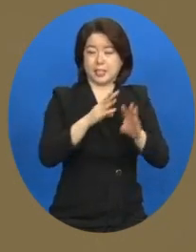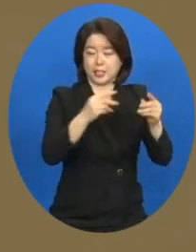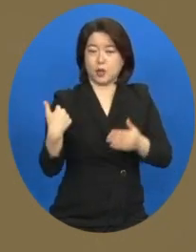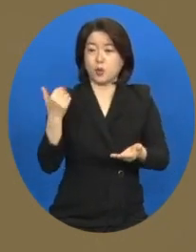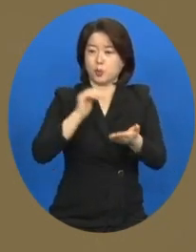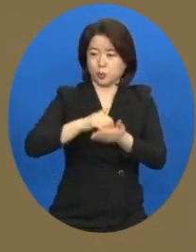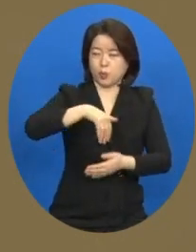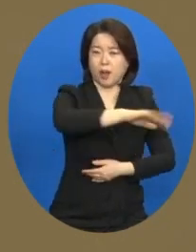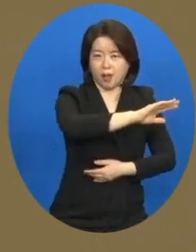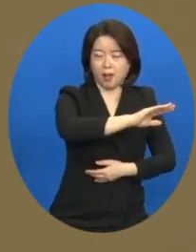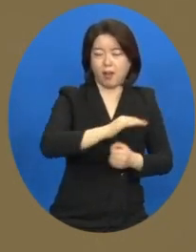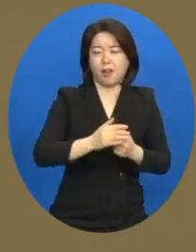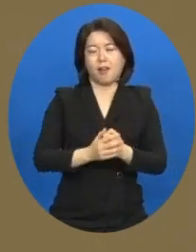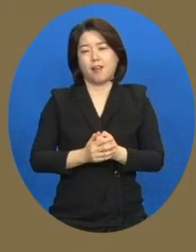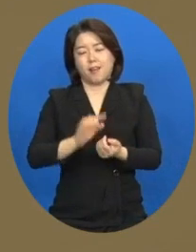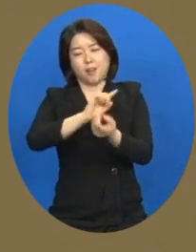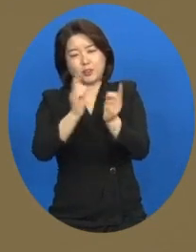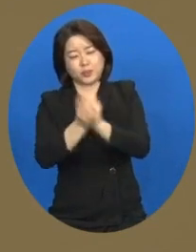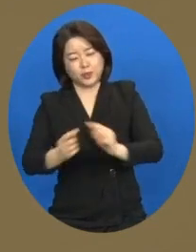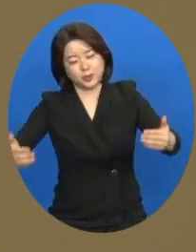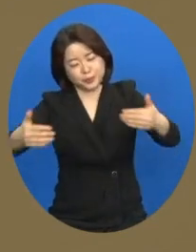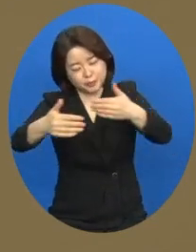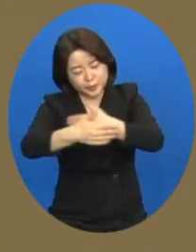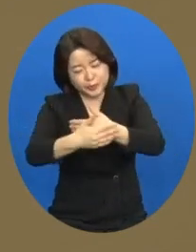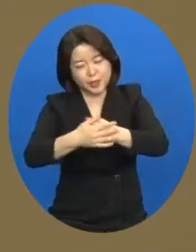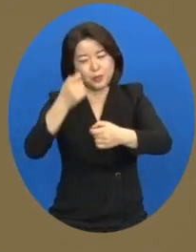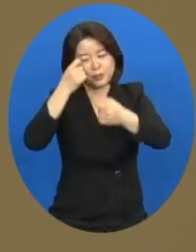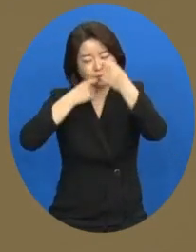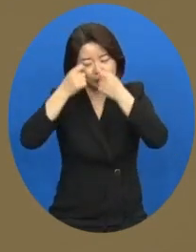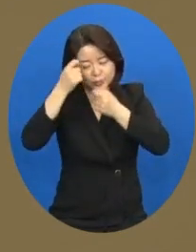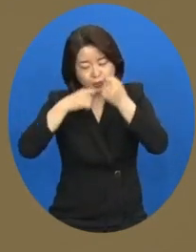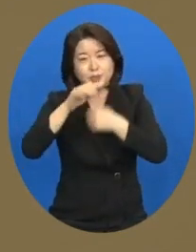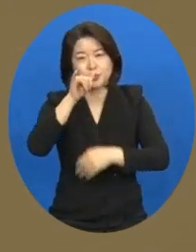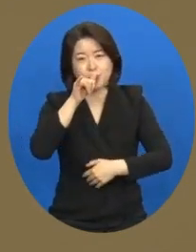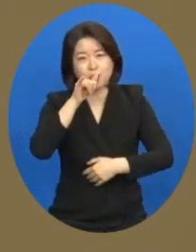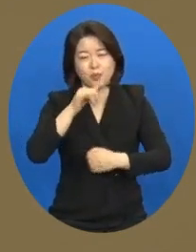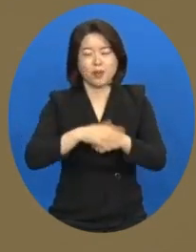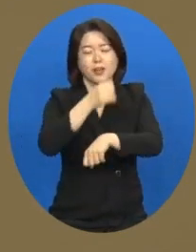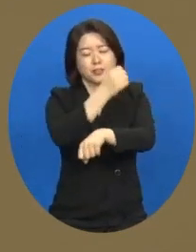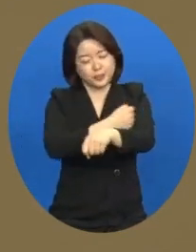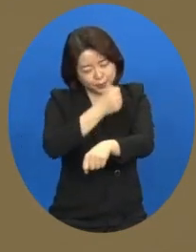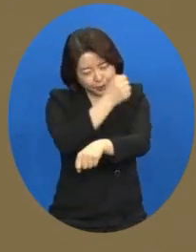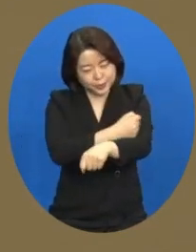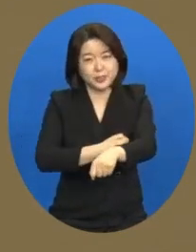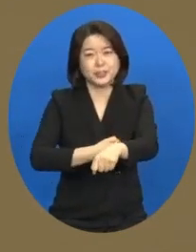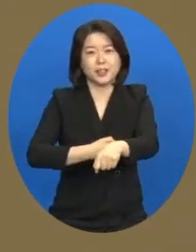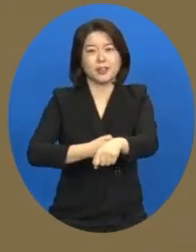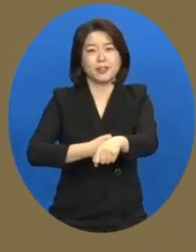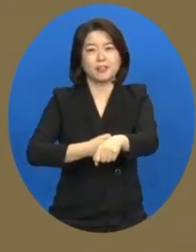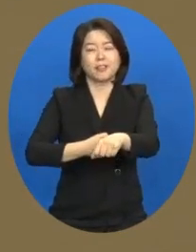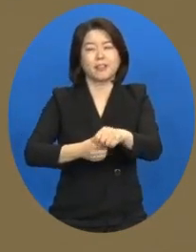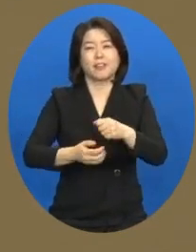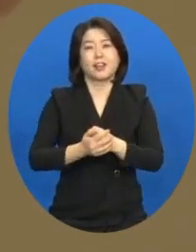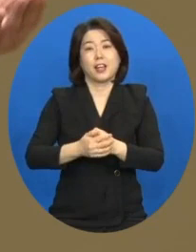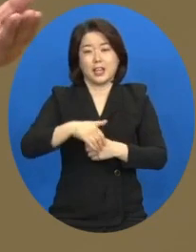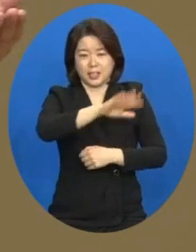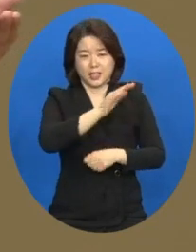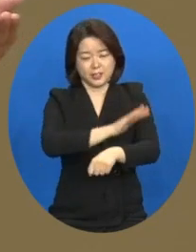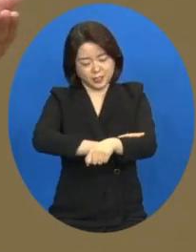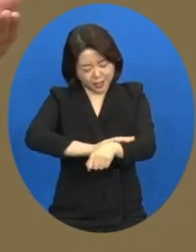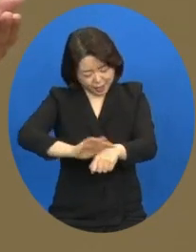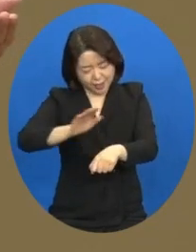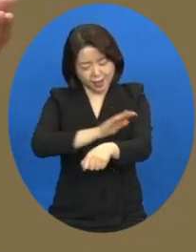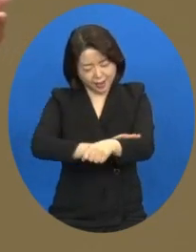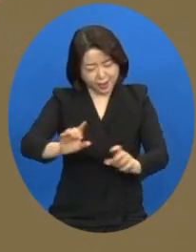그들이 서로 끌어안고 얼마나 눈물도 흘리고, 수고했다, 가서 잘